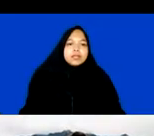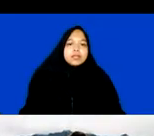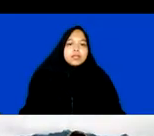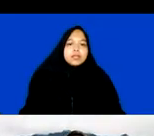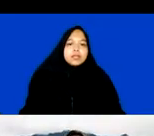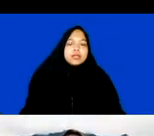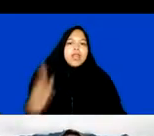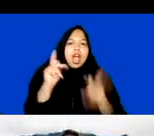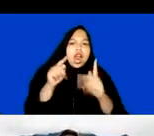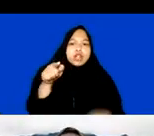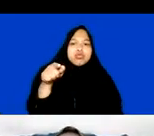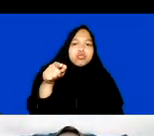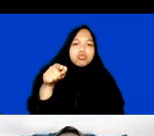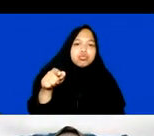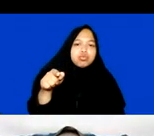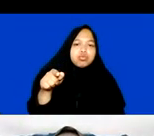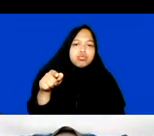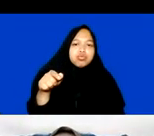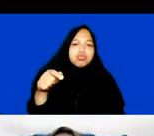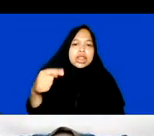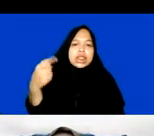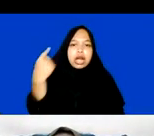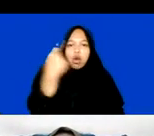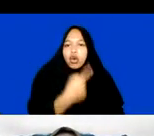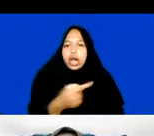yang ini, yang tengkorak ini Mas?